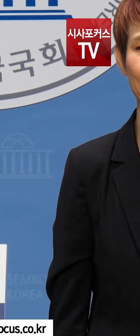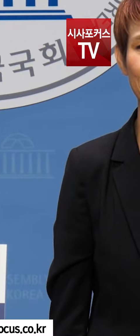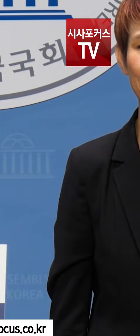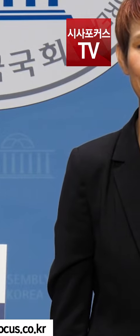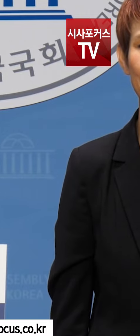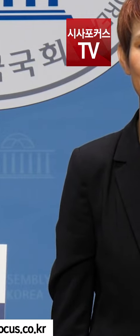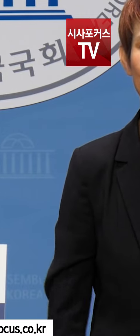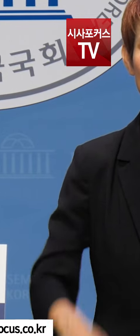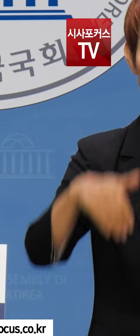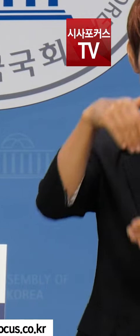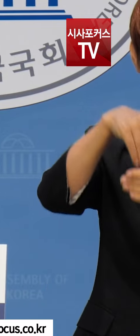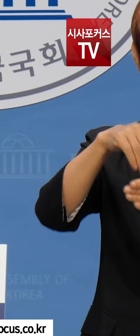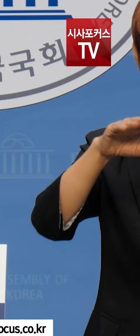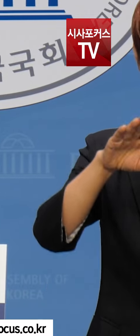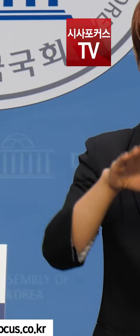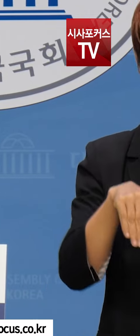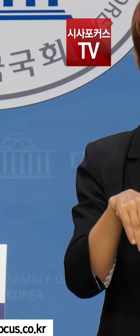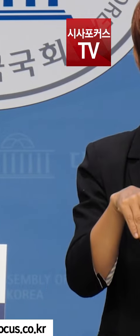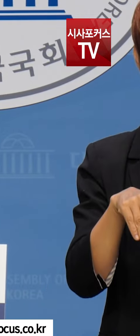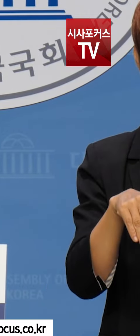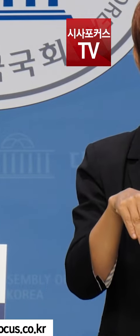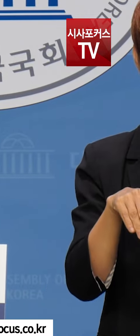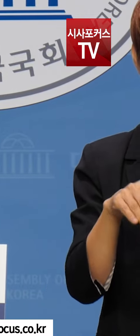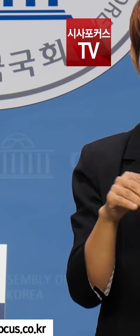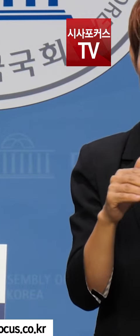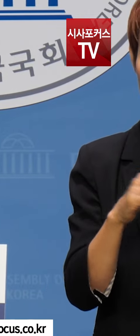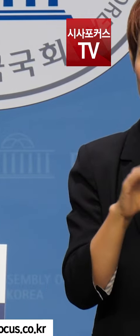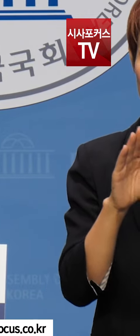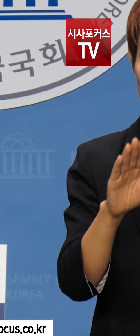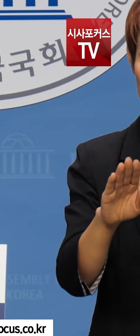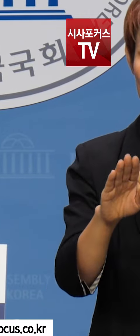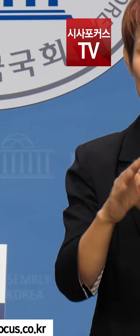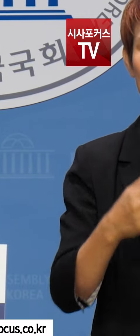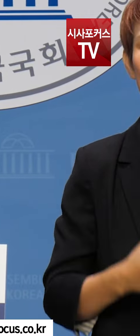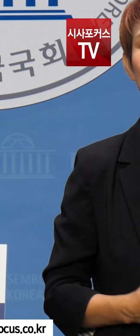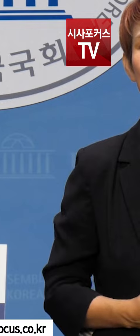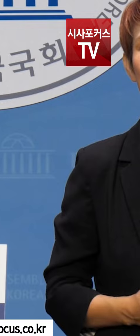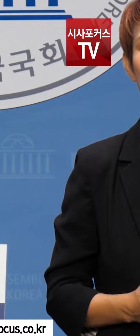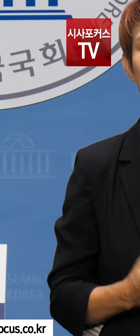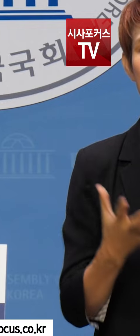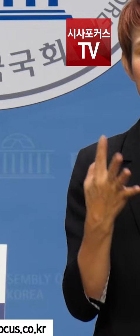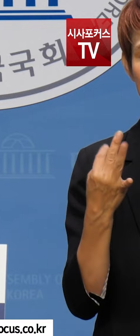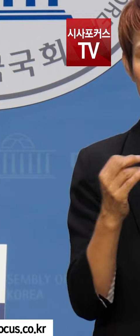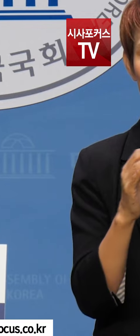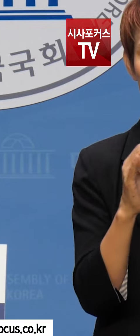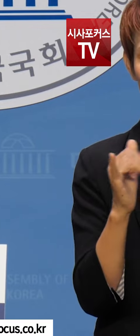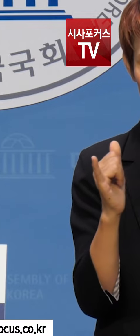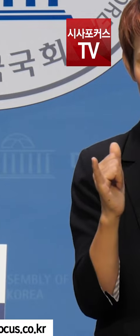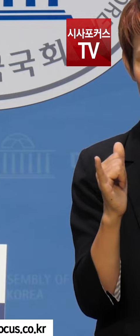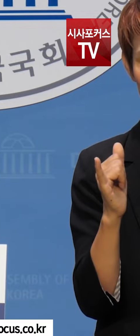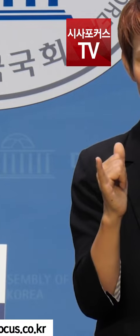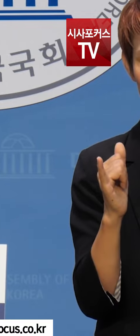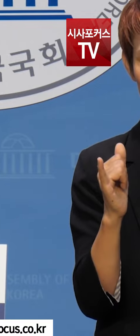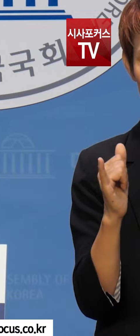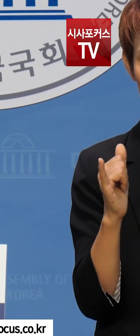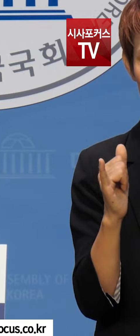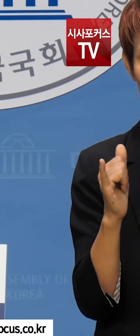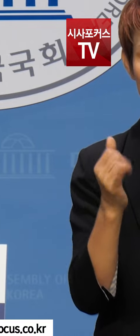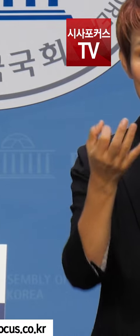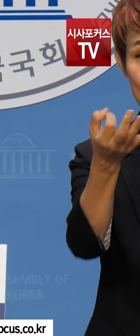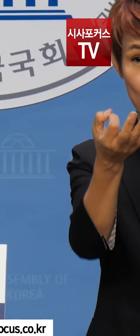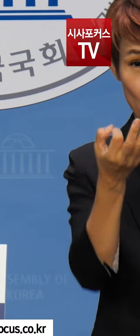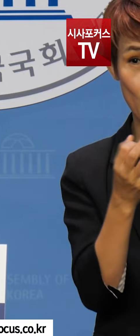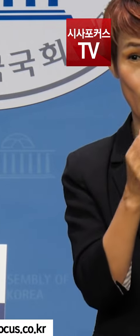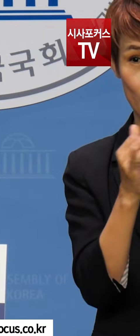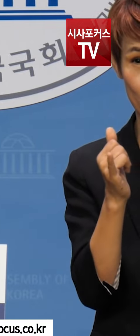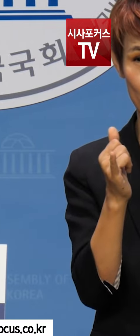선거를 지나면서 많은 분들이 인연이 새롭게 거듭났습니다. 그동안 지켜보시던